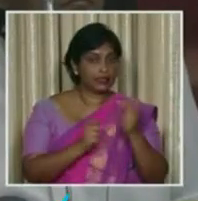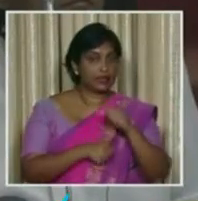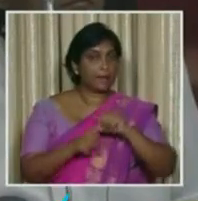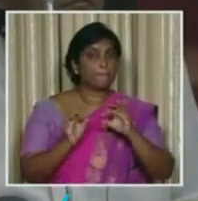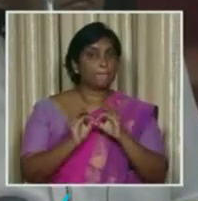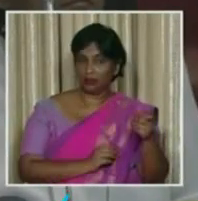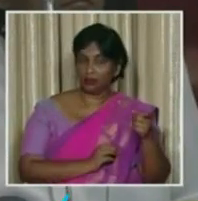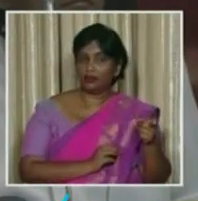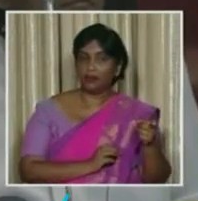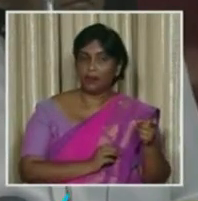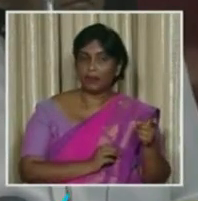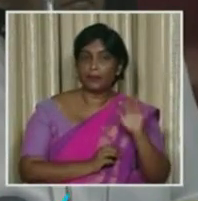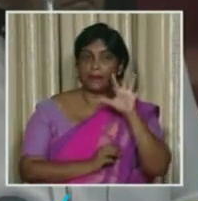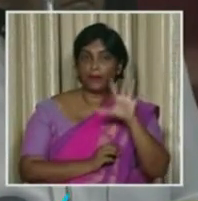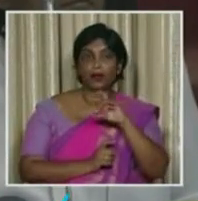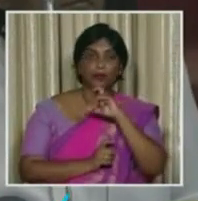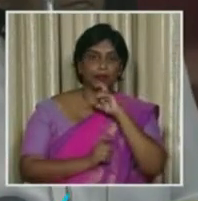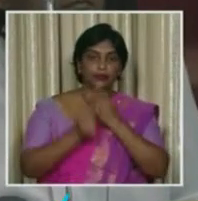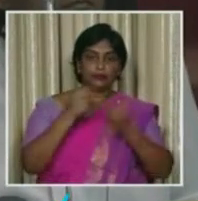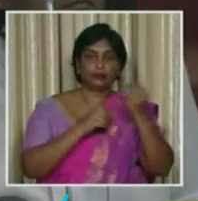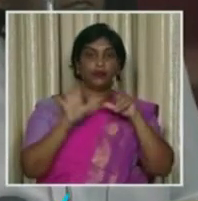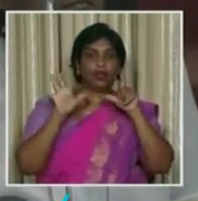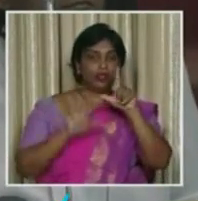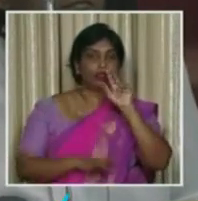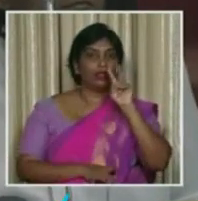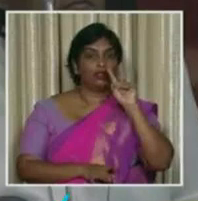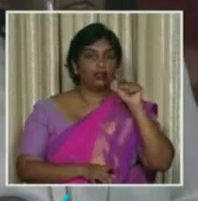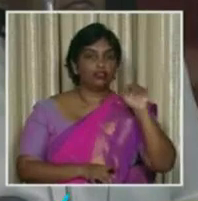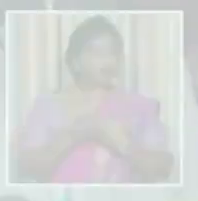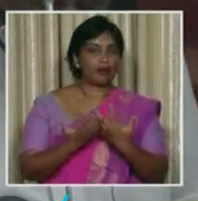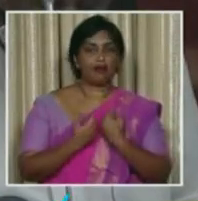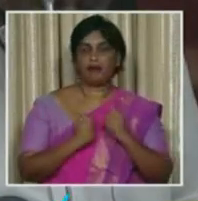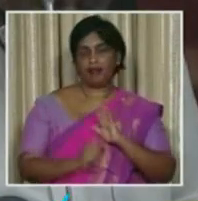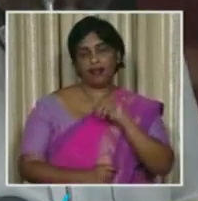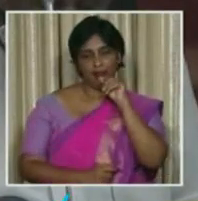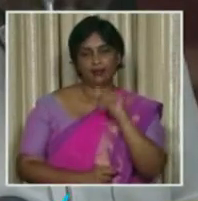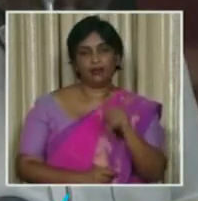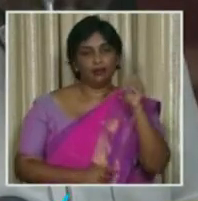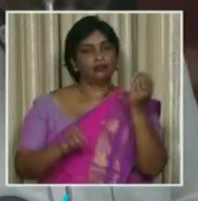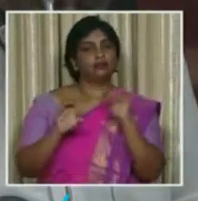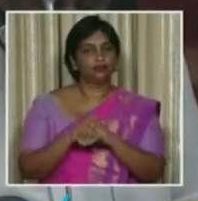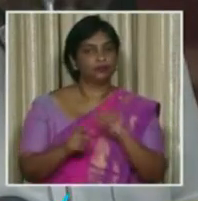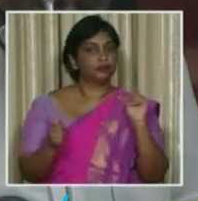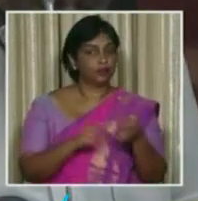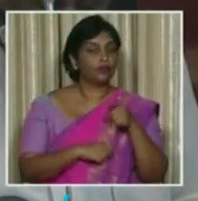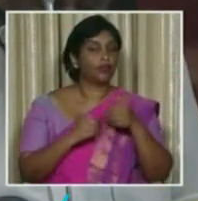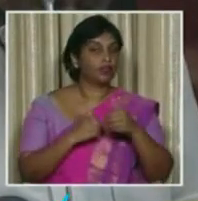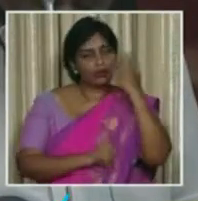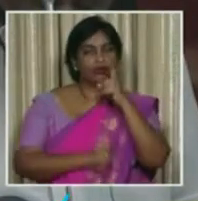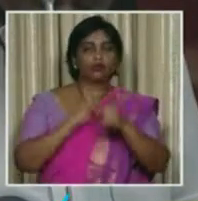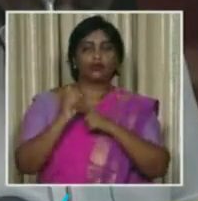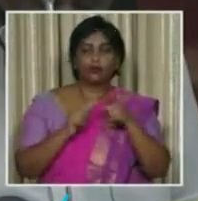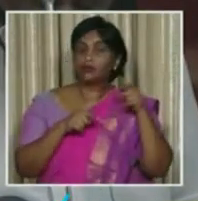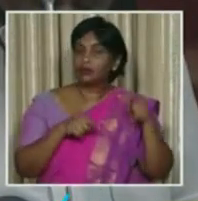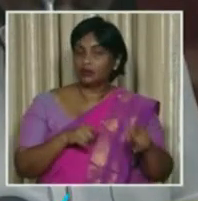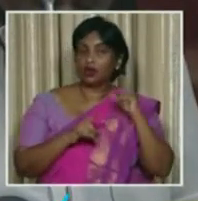මිලියන 12ක් දීලා පහක් නඩුවට විඳන් ගන්න ඉතුරු 7.5 ඒගොල්ලෝ සාක්කුවේ දාගෙන තියෙනවා ඔබතුමා මැදිහත් වෙලා දැන් ක්‍රිකට් වලට වෙලා තියෙන බියසනේ දන්නවනේ